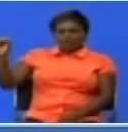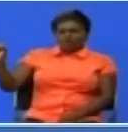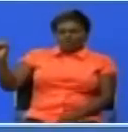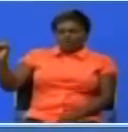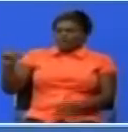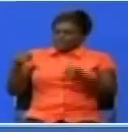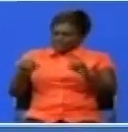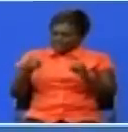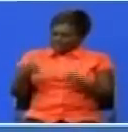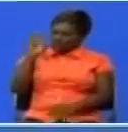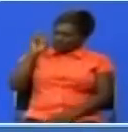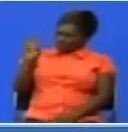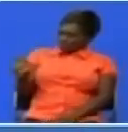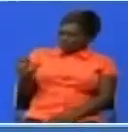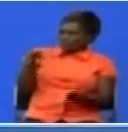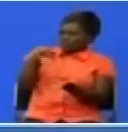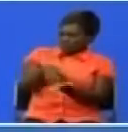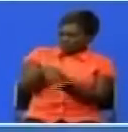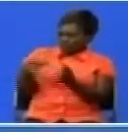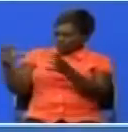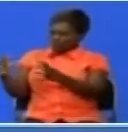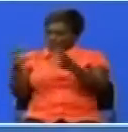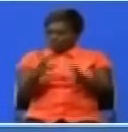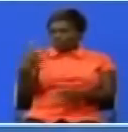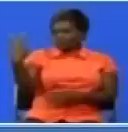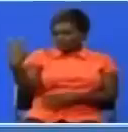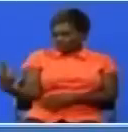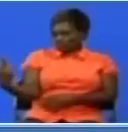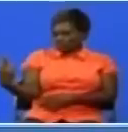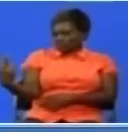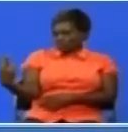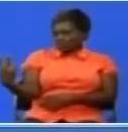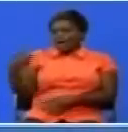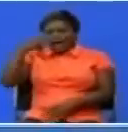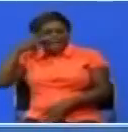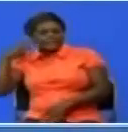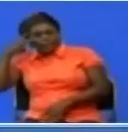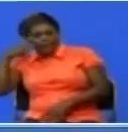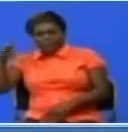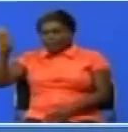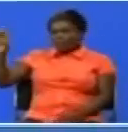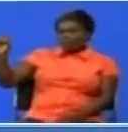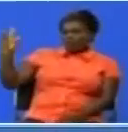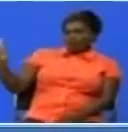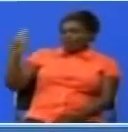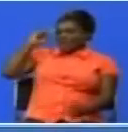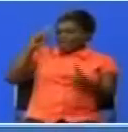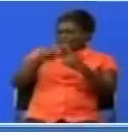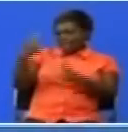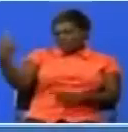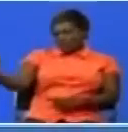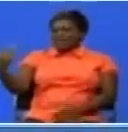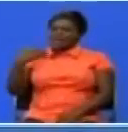ambapo ukijaribu kuangalia ni kwamba makundi haya mawili ya Boko Haram na Al-Shabaab yana lengo moja